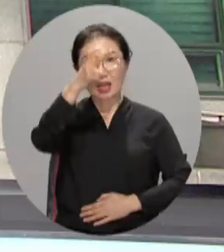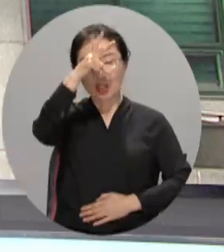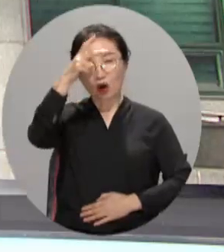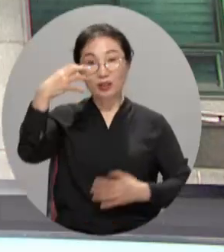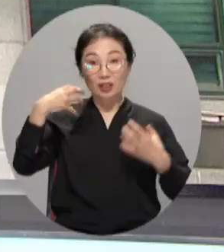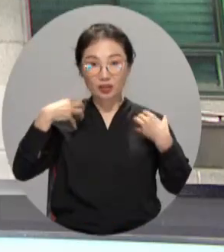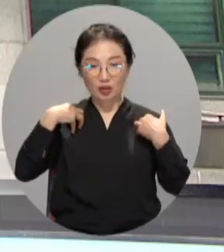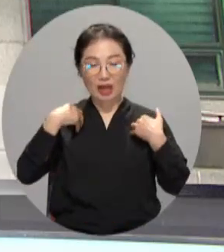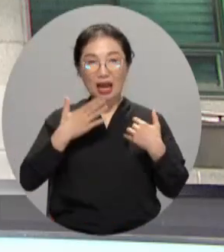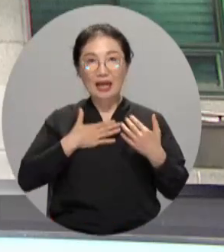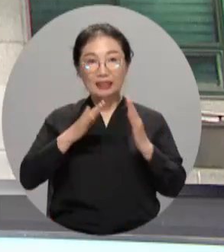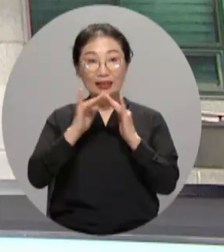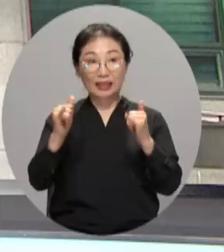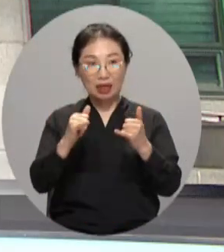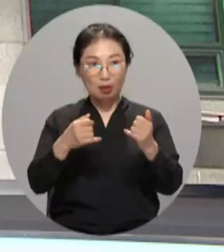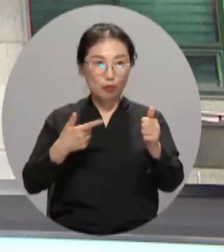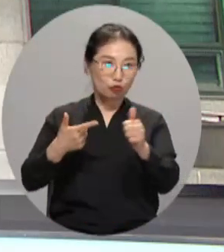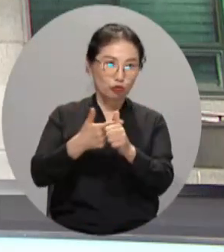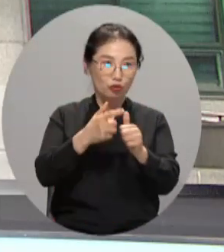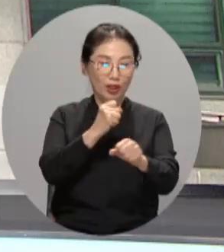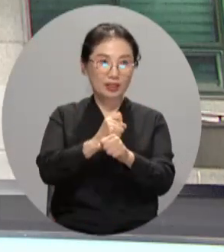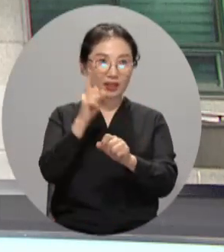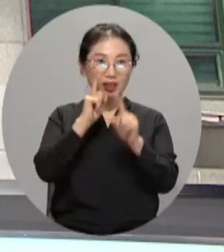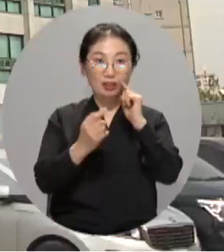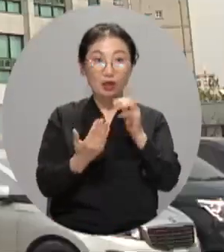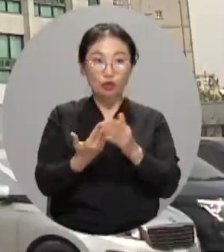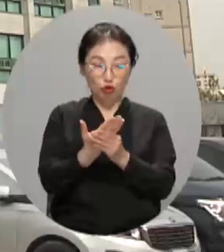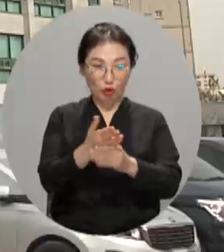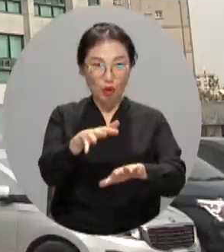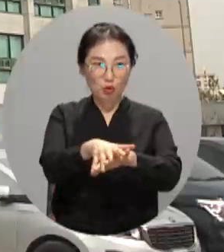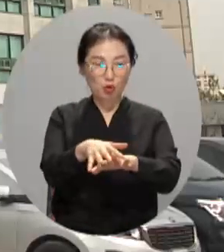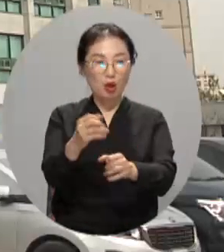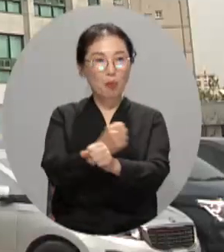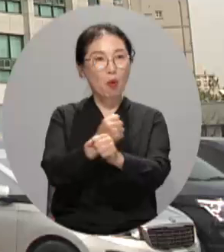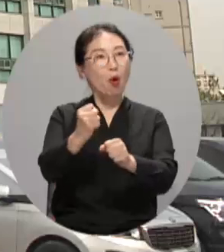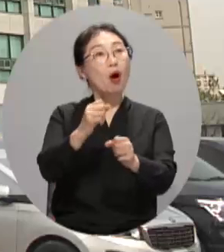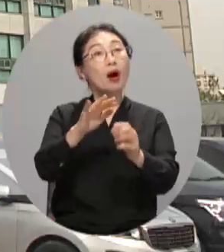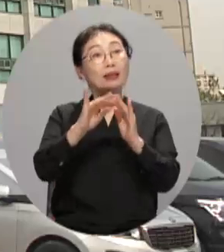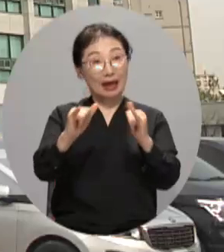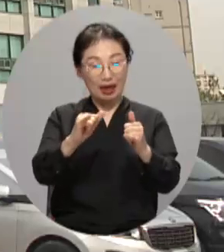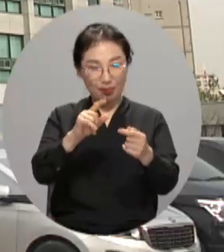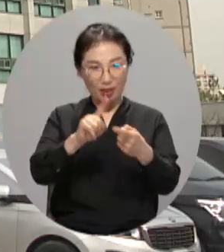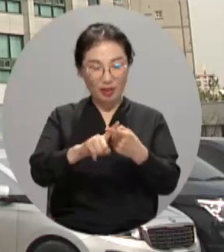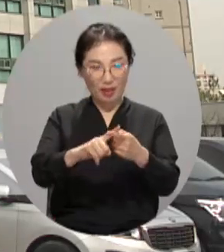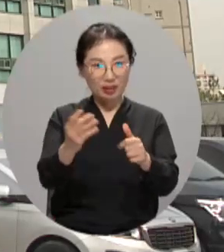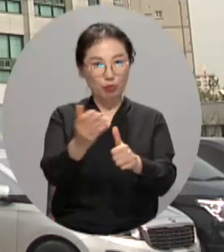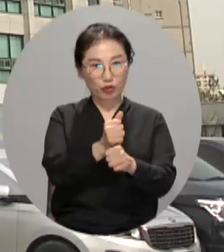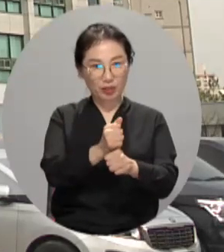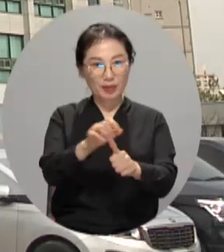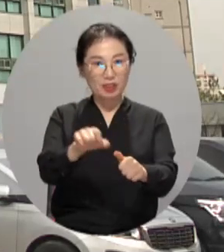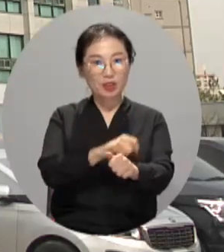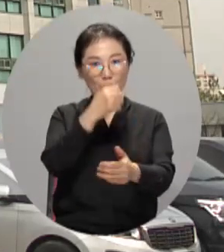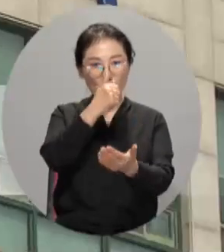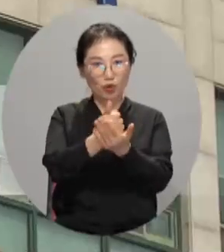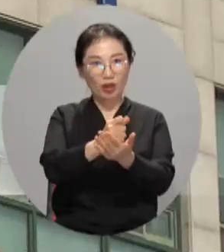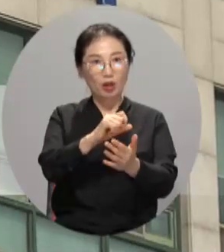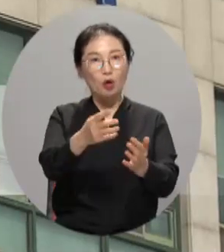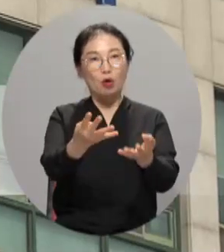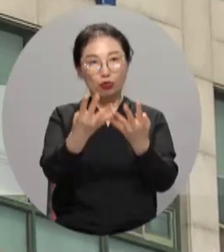익산경찰서는 지인을 흉기로 찔러 다치게 한 50대 조직폭력배를 붙잡아 특수상해 혐의로 구속영장을